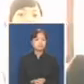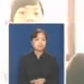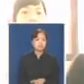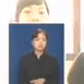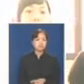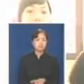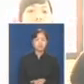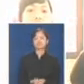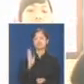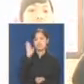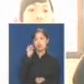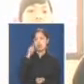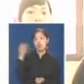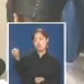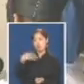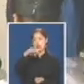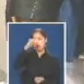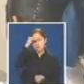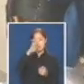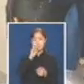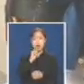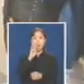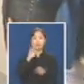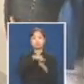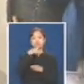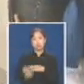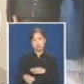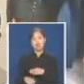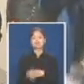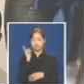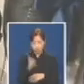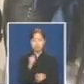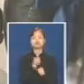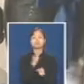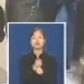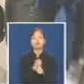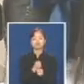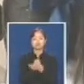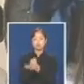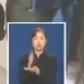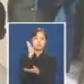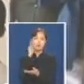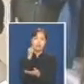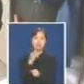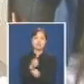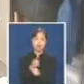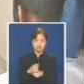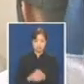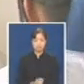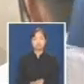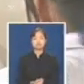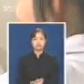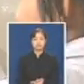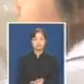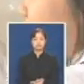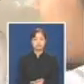าเรียนจบม.6ก็ให้ทำงานค่ะ อยากให้ทำงานอยากให้ทำงาน มาช่วยพ่อแม่น ะ คะค่ะท่านนายกพูดถึงเรื่องของการเรียน